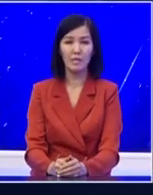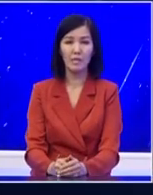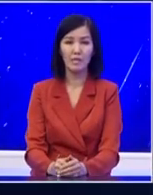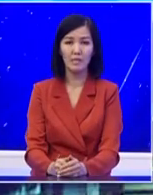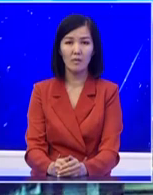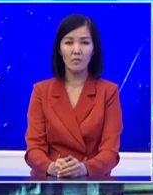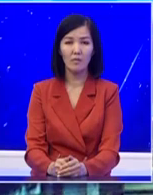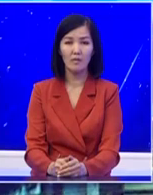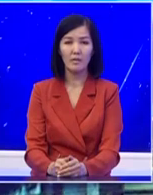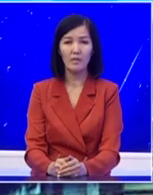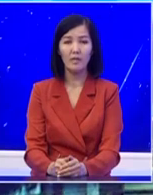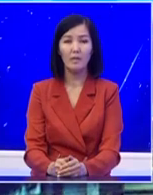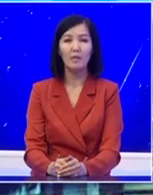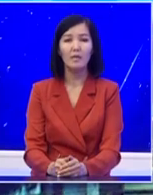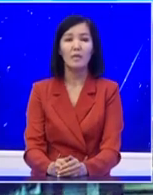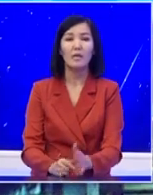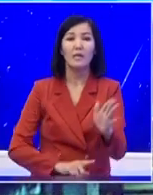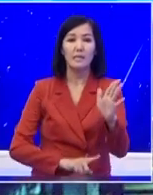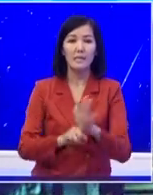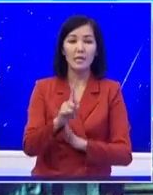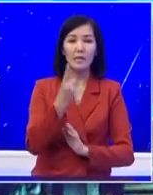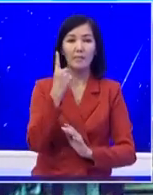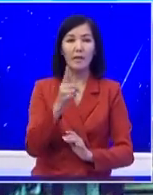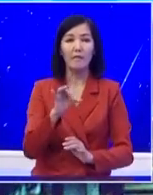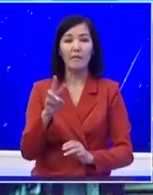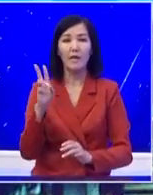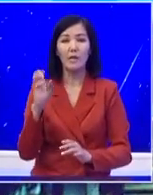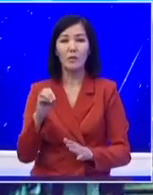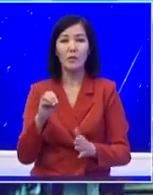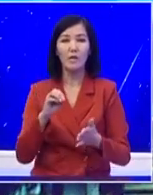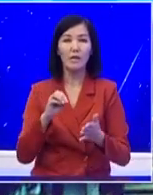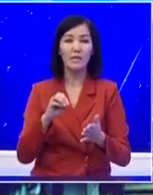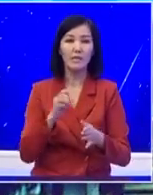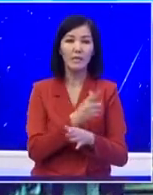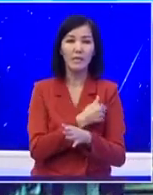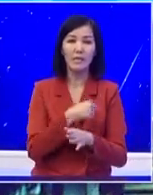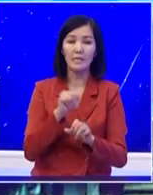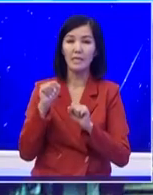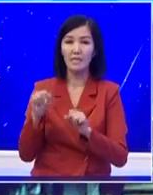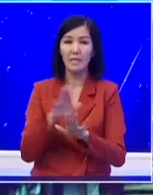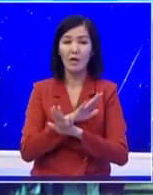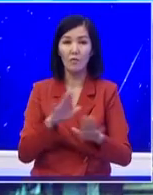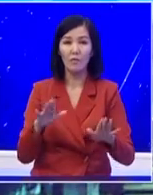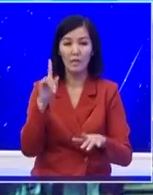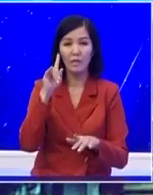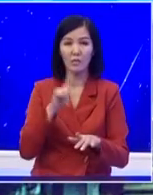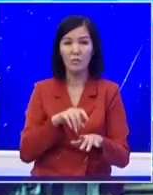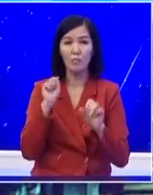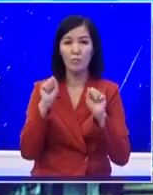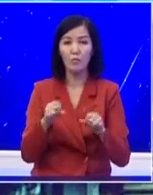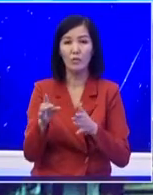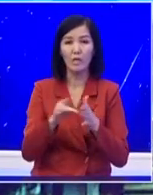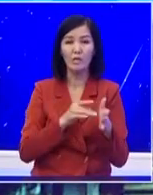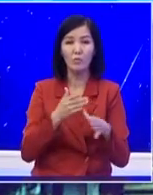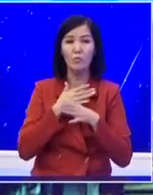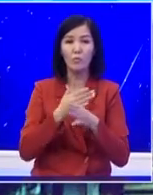Казахстан. С 1 июля незастрахованные в системе медицинского страхования казахстанцы могут получать только экстренную